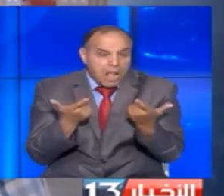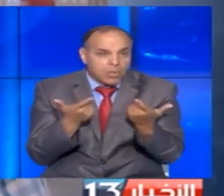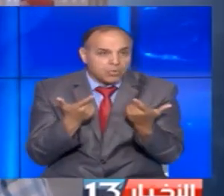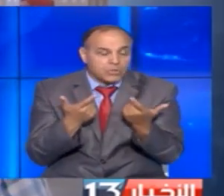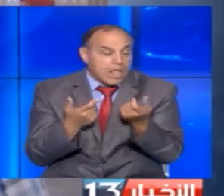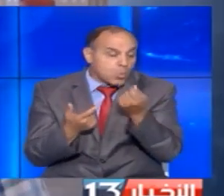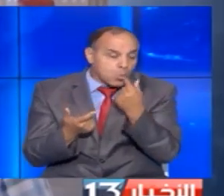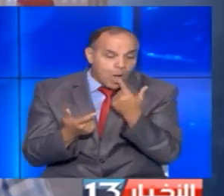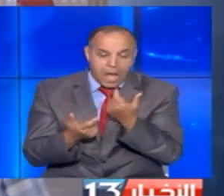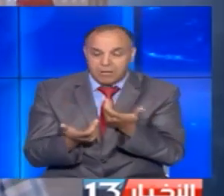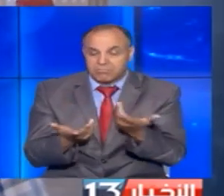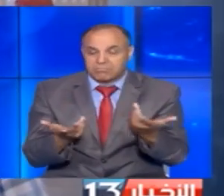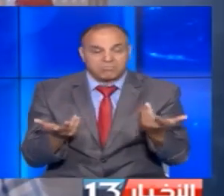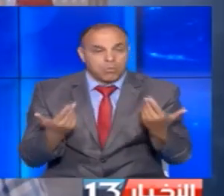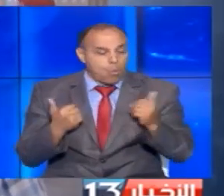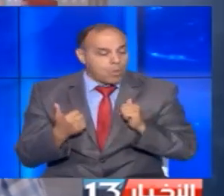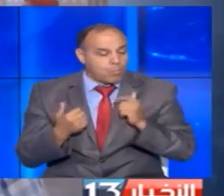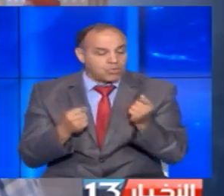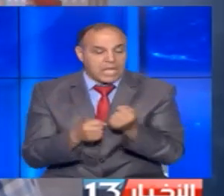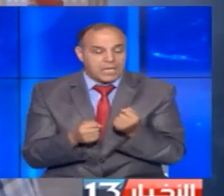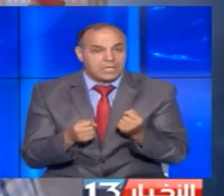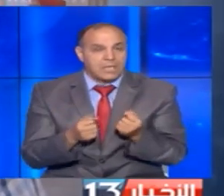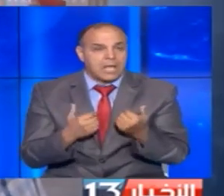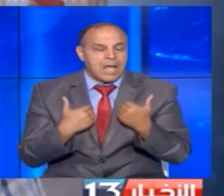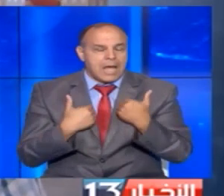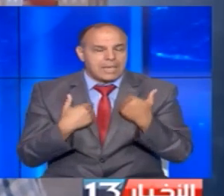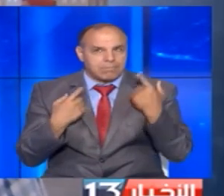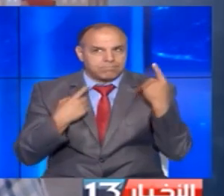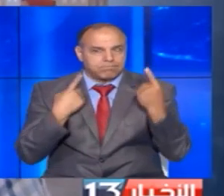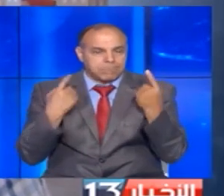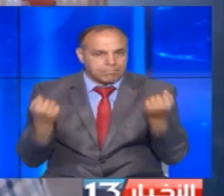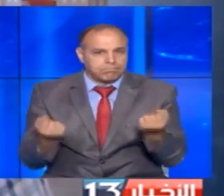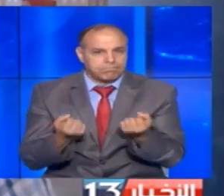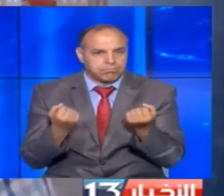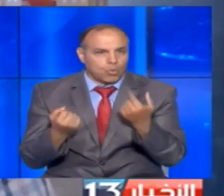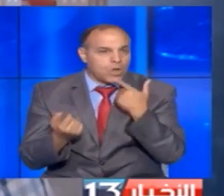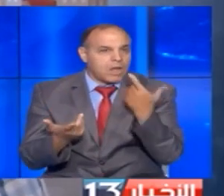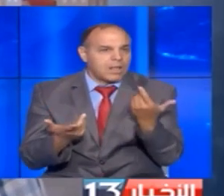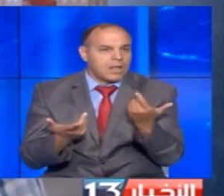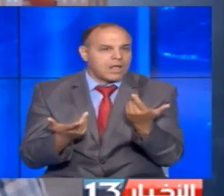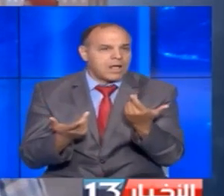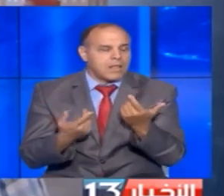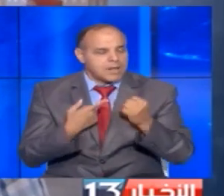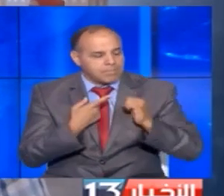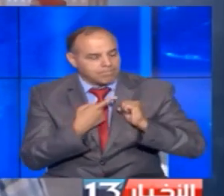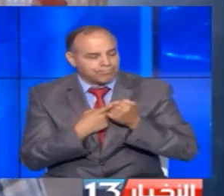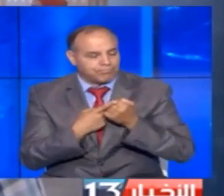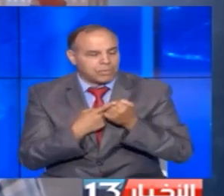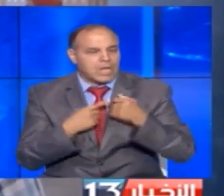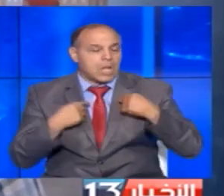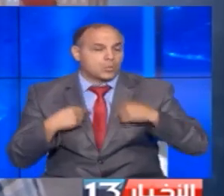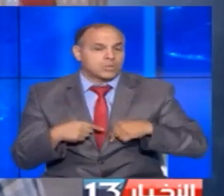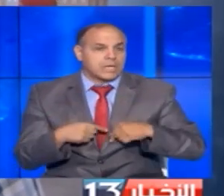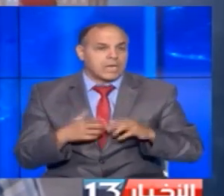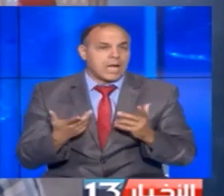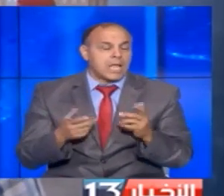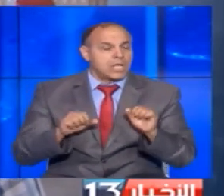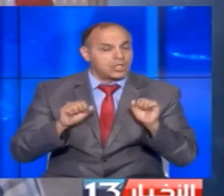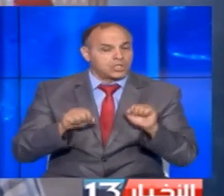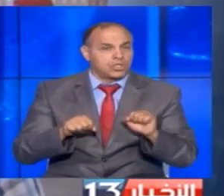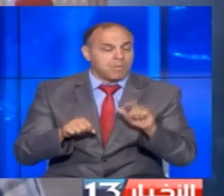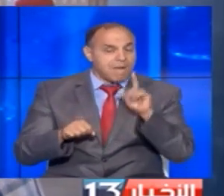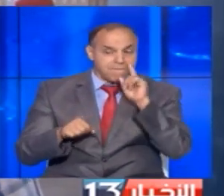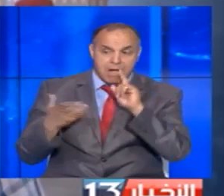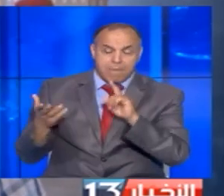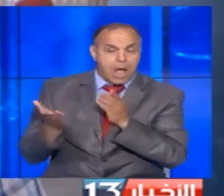ينجم يدويه وحدهم لك ليش نحن عاملين حمله من اجل اه الضغط على الحكومه لتمكيننا النساء هادو